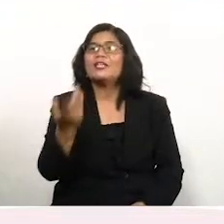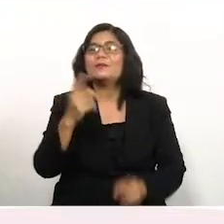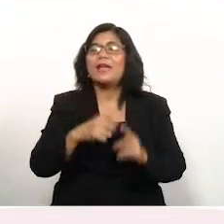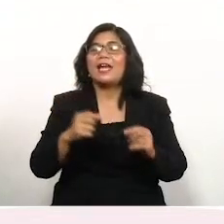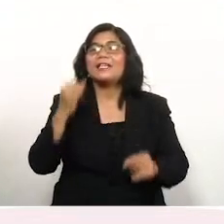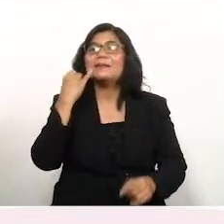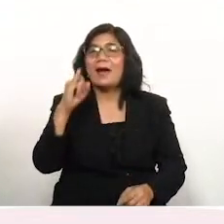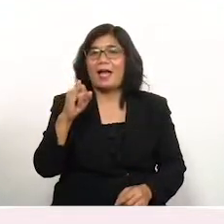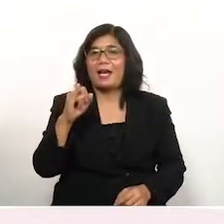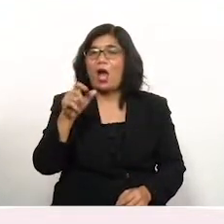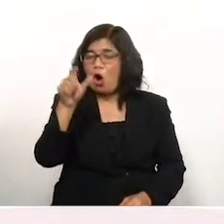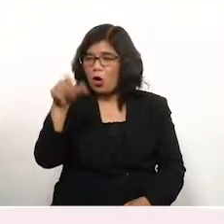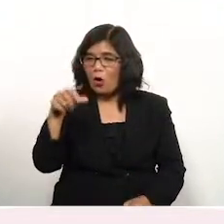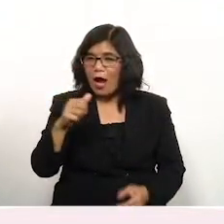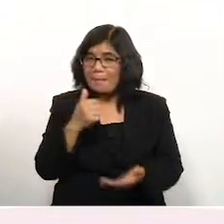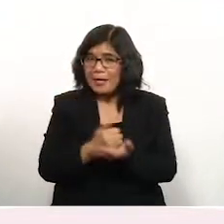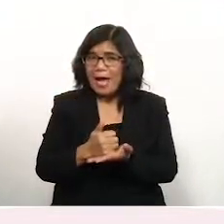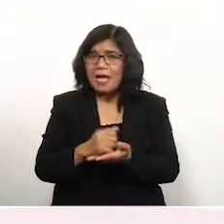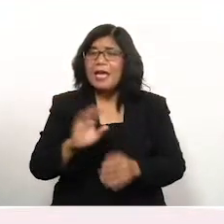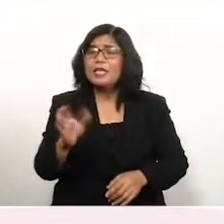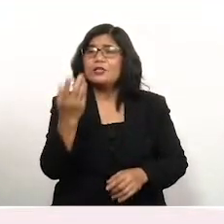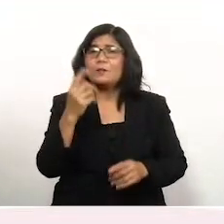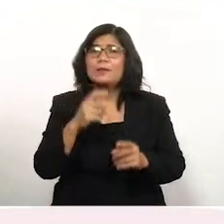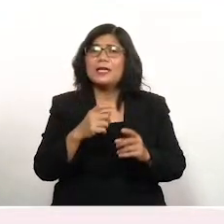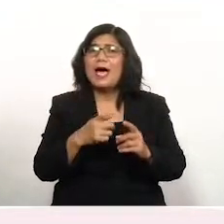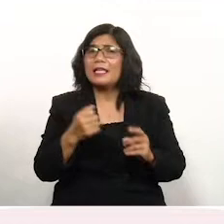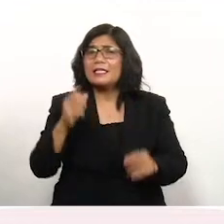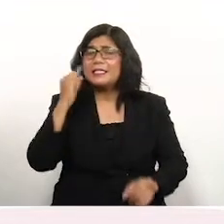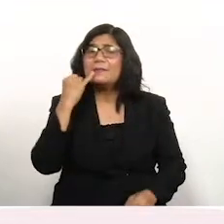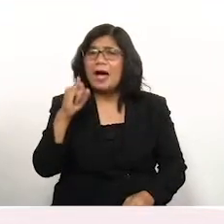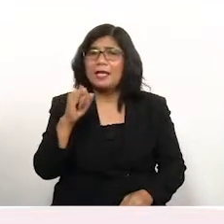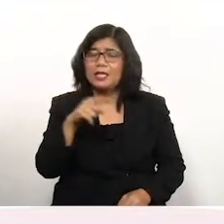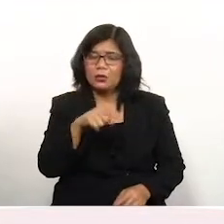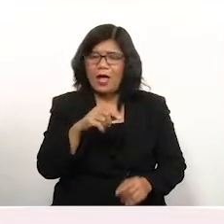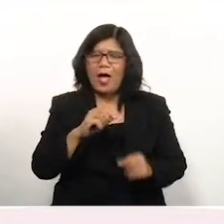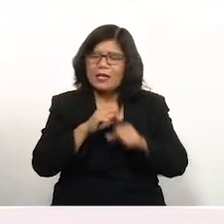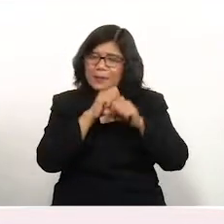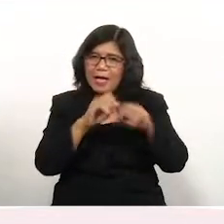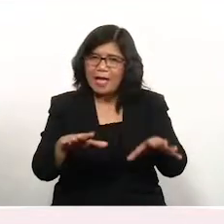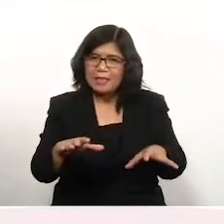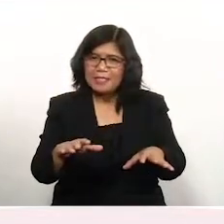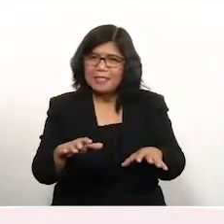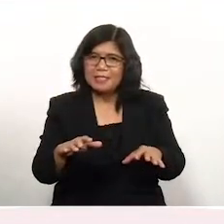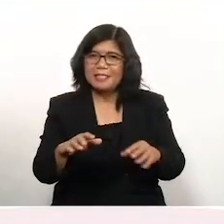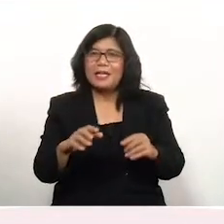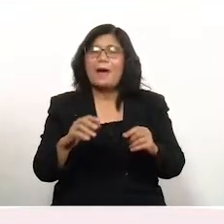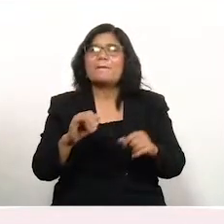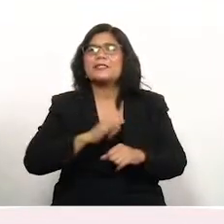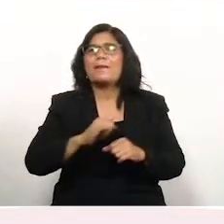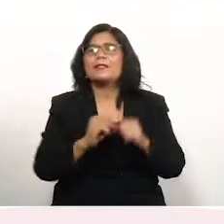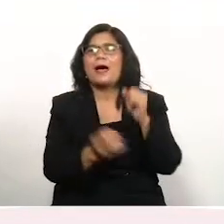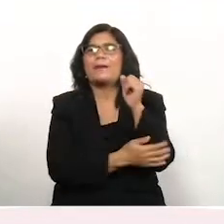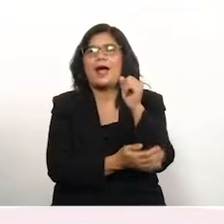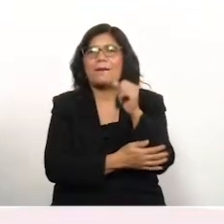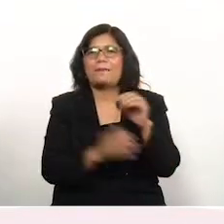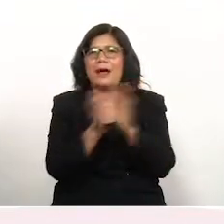kita bilang orang benar akan hidup oleh iman mereka itulah iman mereka lain diberkati bersama-sama dengan Abraham yang beriman itu Haleluya saya